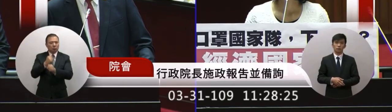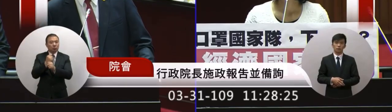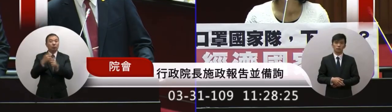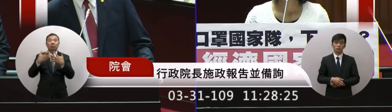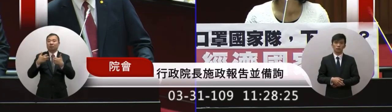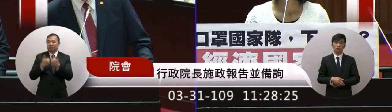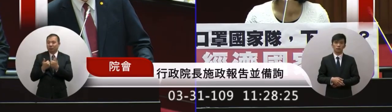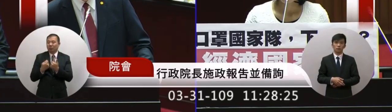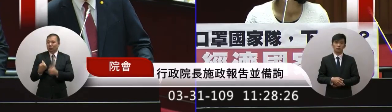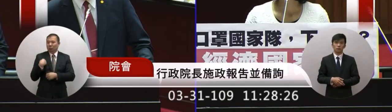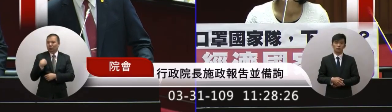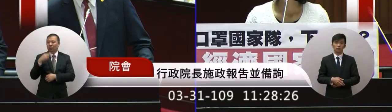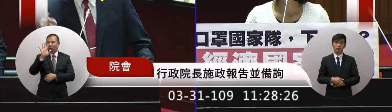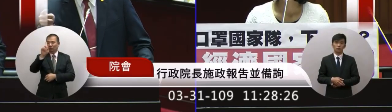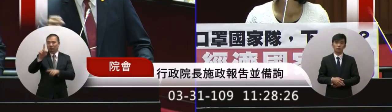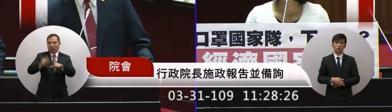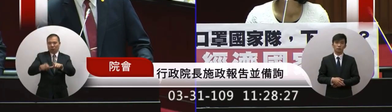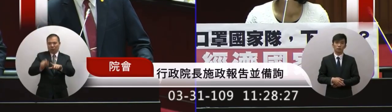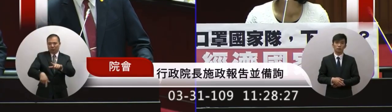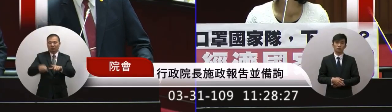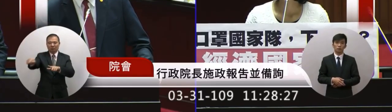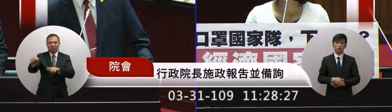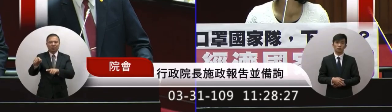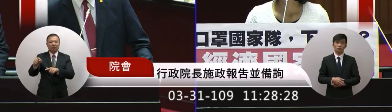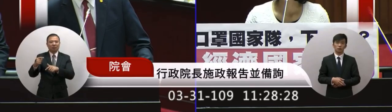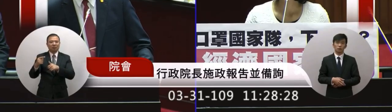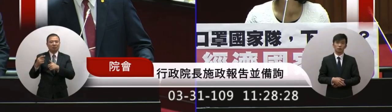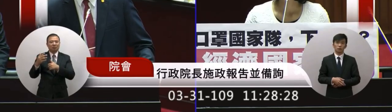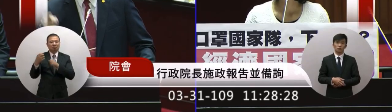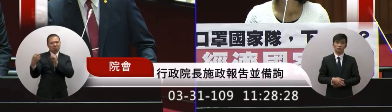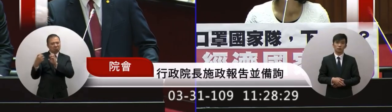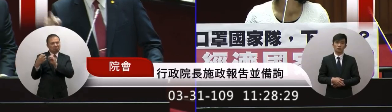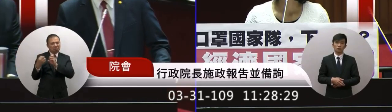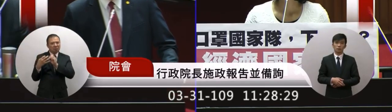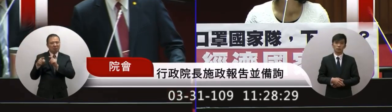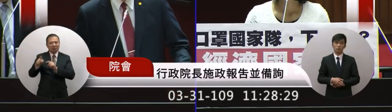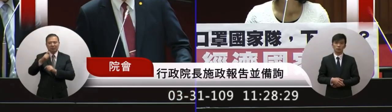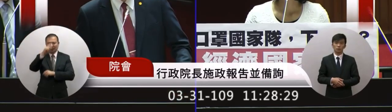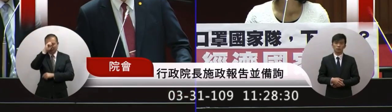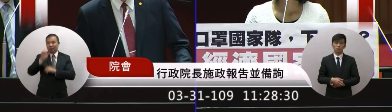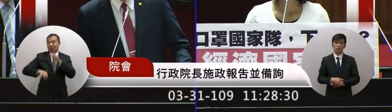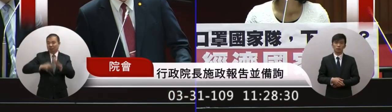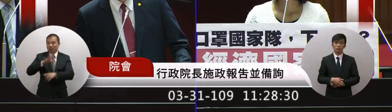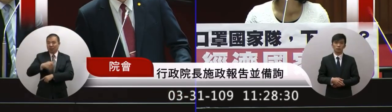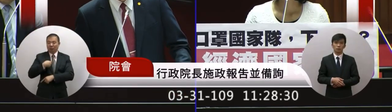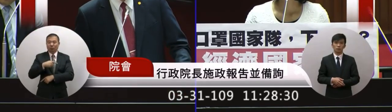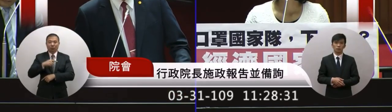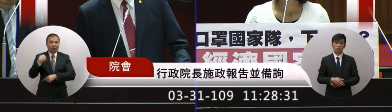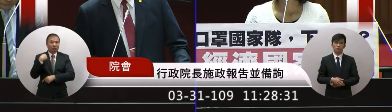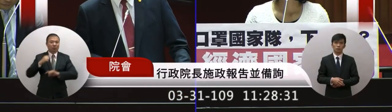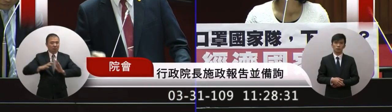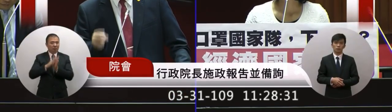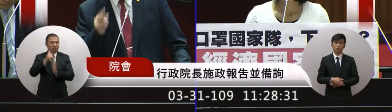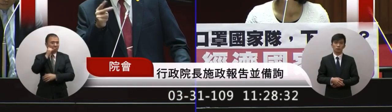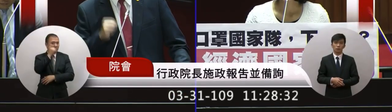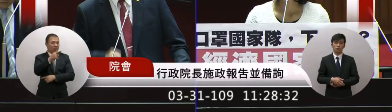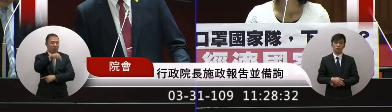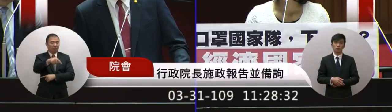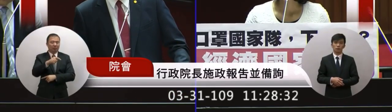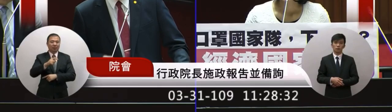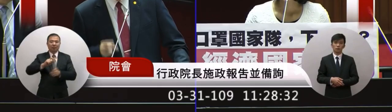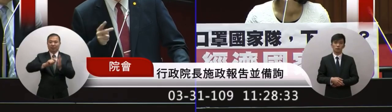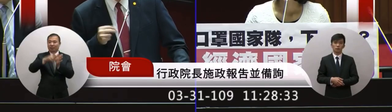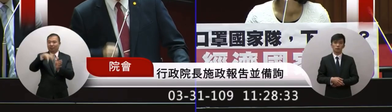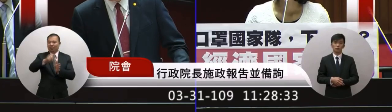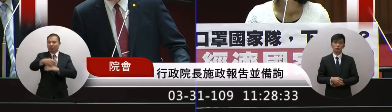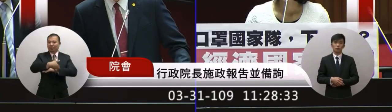个一个公司来找我，讲伊要来投资，我昨随口。 这个嘉义县长翁章梁，迄嘛